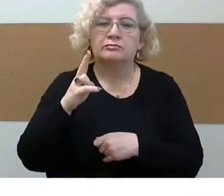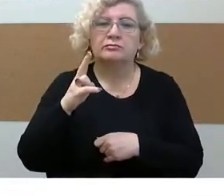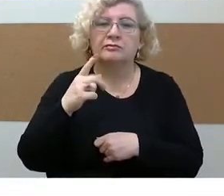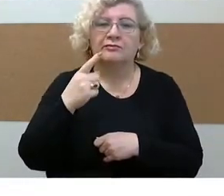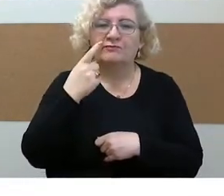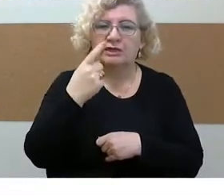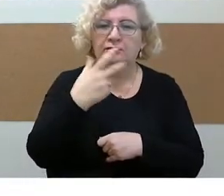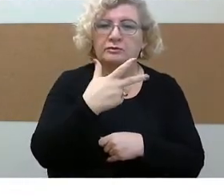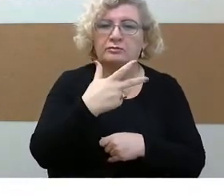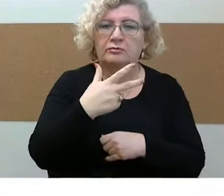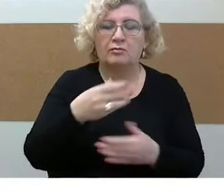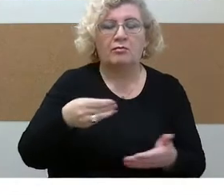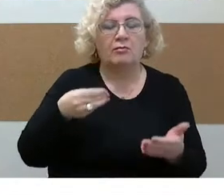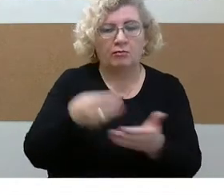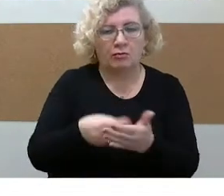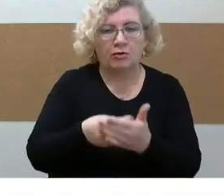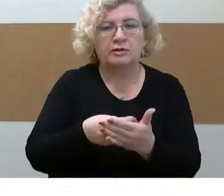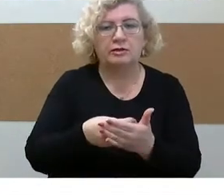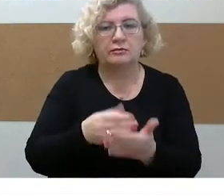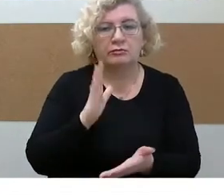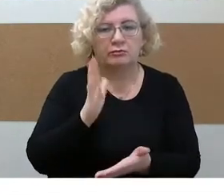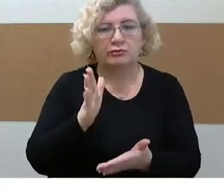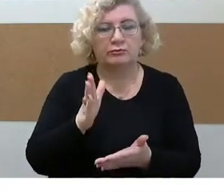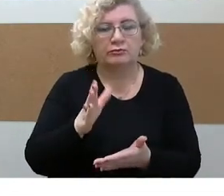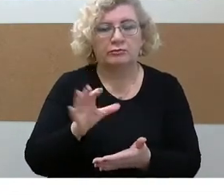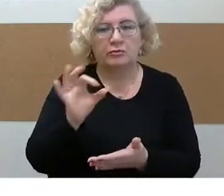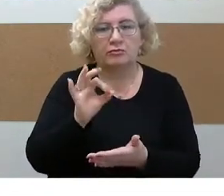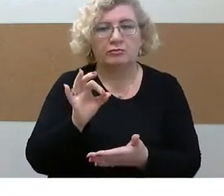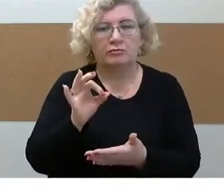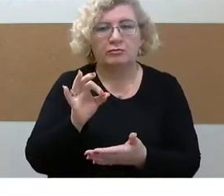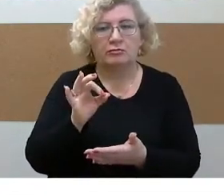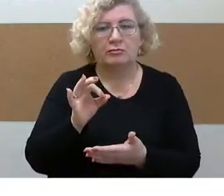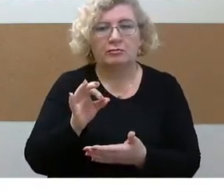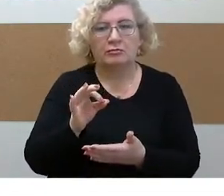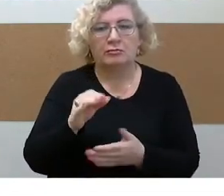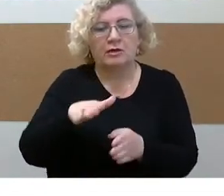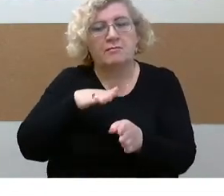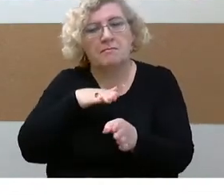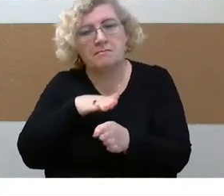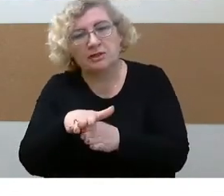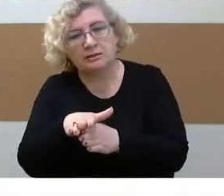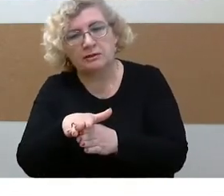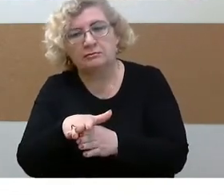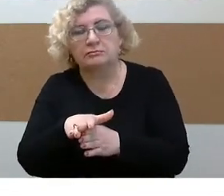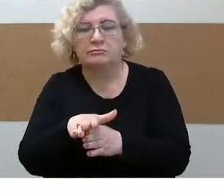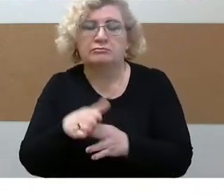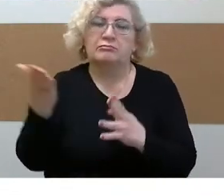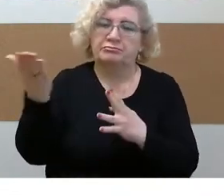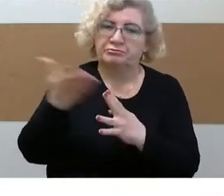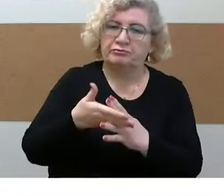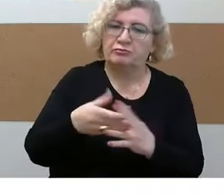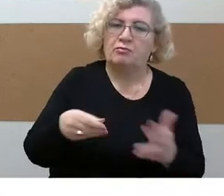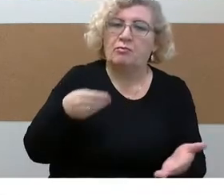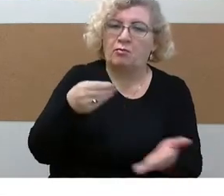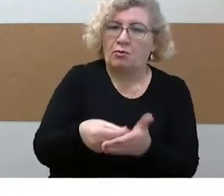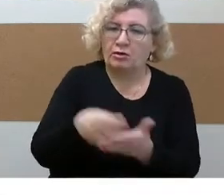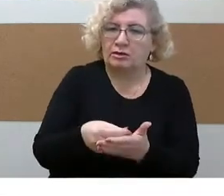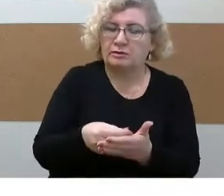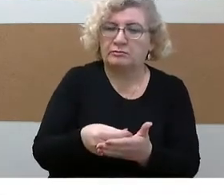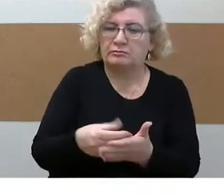mokėjo už psichikos sveikatos paslaugas. Arba pilnai, arba iš dalies.